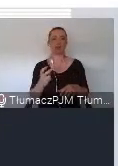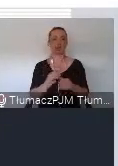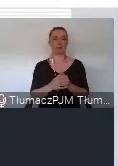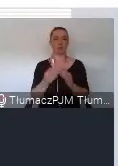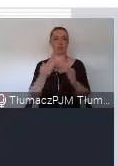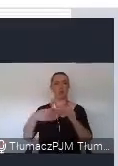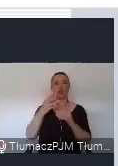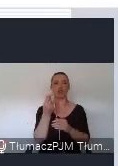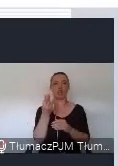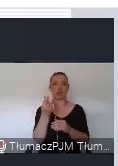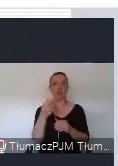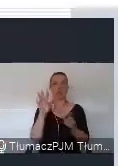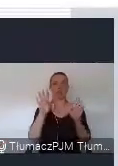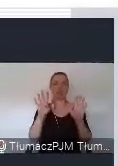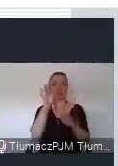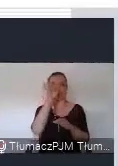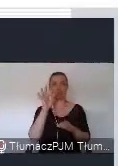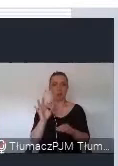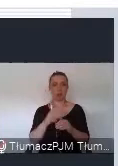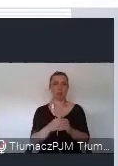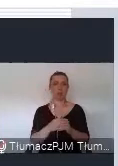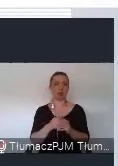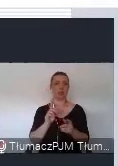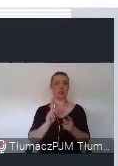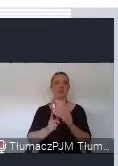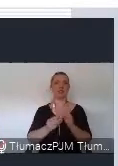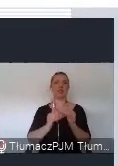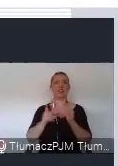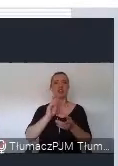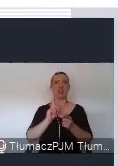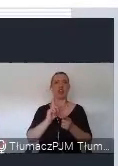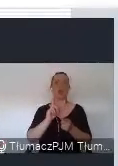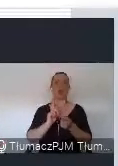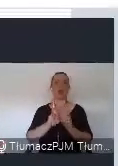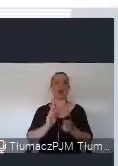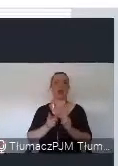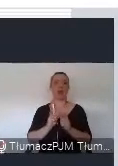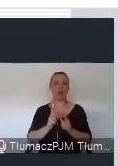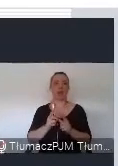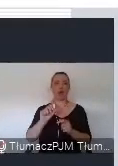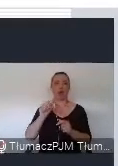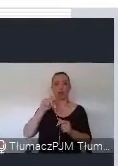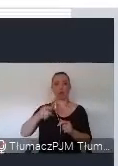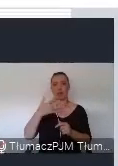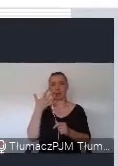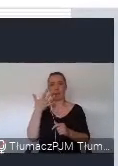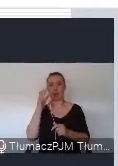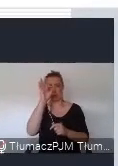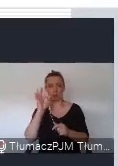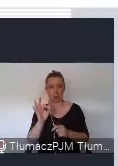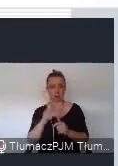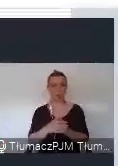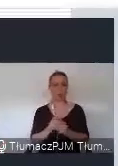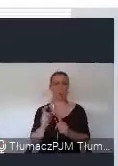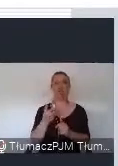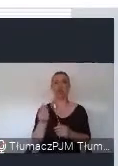wzrost celu o kolejne 9%, zwiększenie tempa 1,5%. Co jest ważne dla operatorów systemów ciepłowniczych i w tym momencie to jest ważne dla włodarzy miasta,